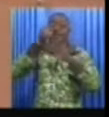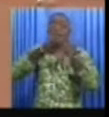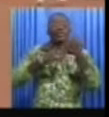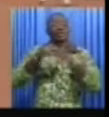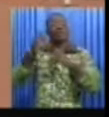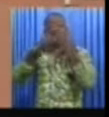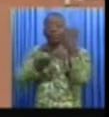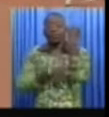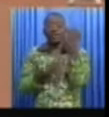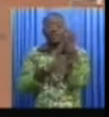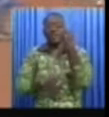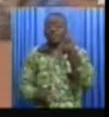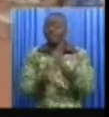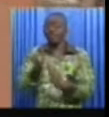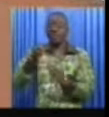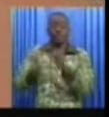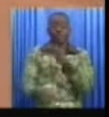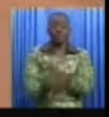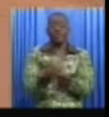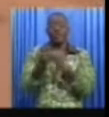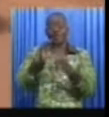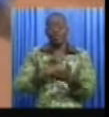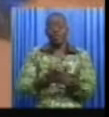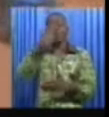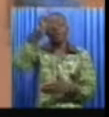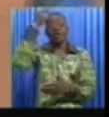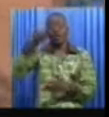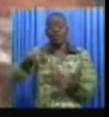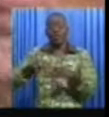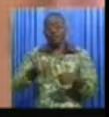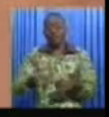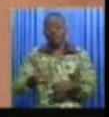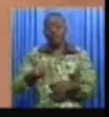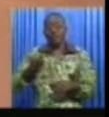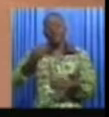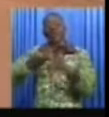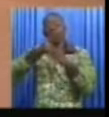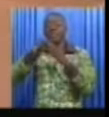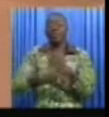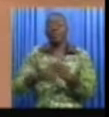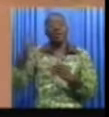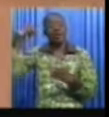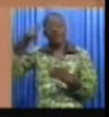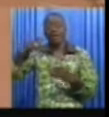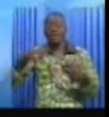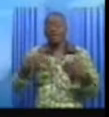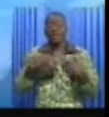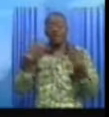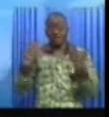région, plutôt que de croire comme certains que la boucle du Moun est déjà assez nantie.